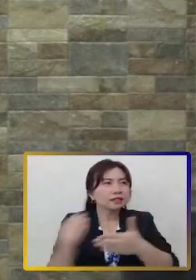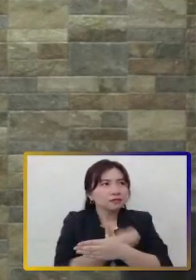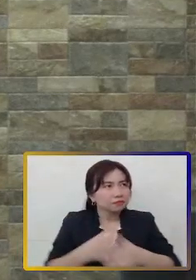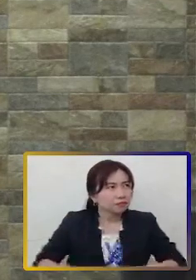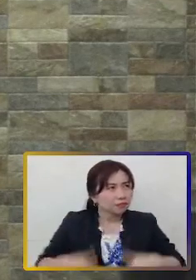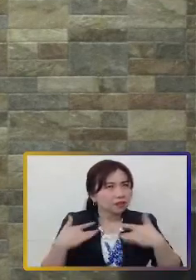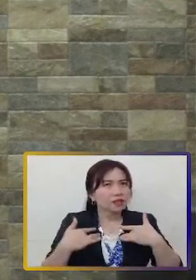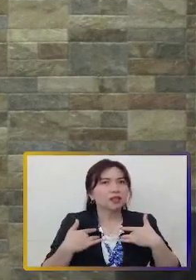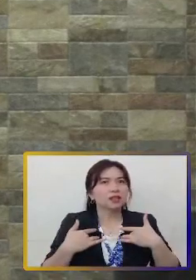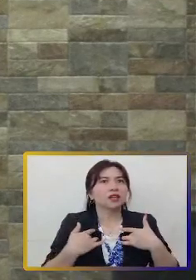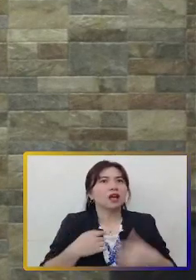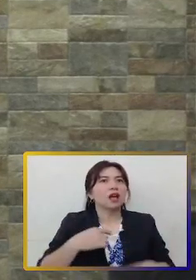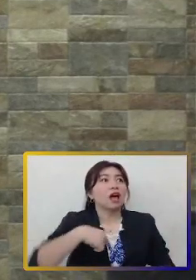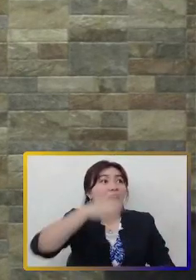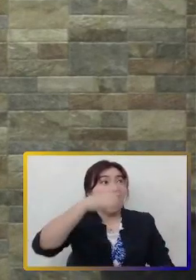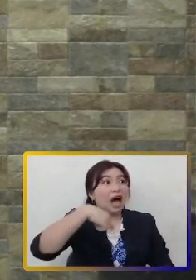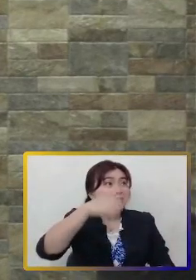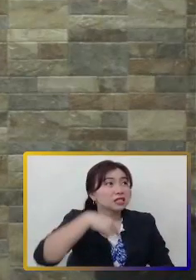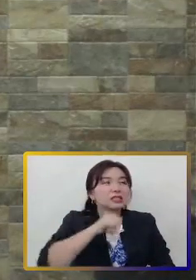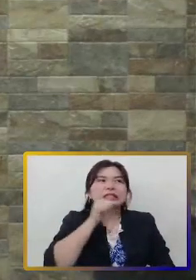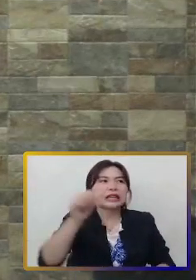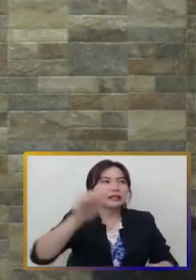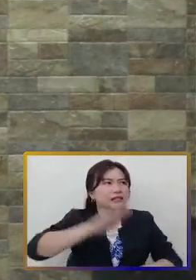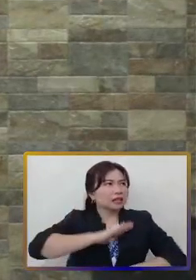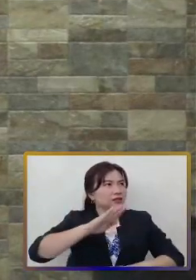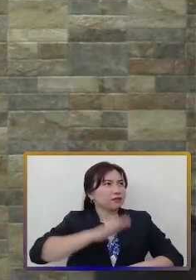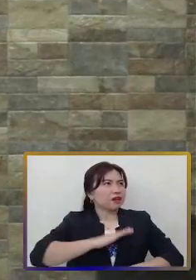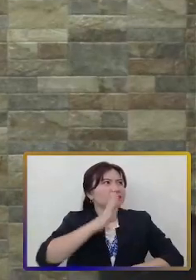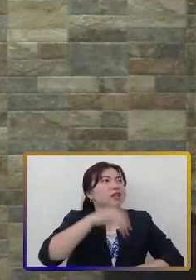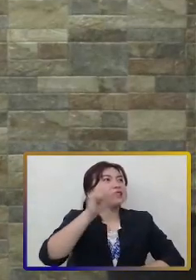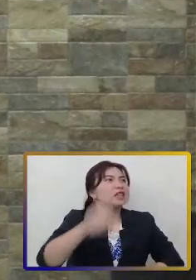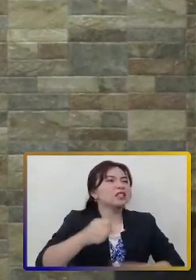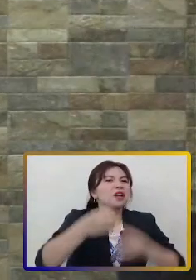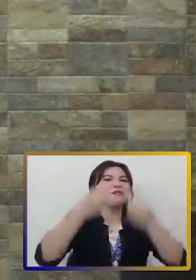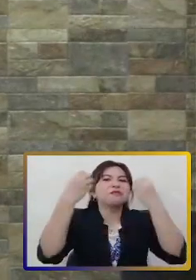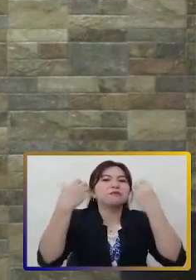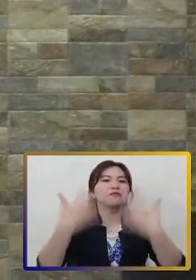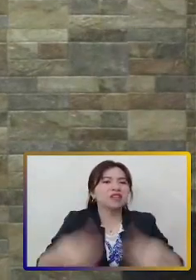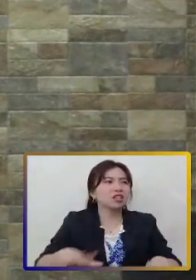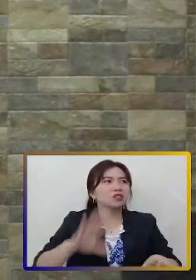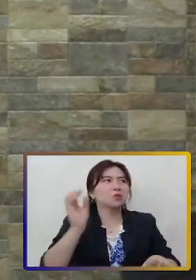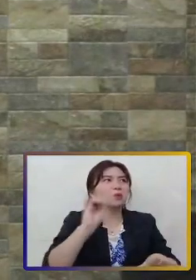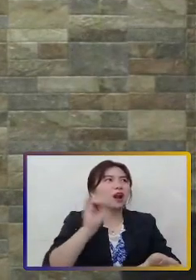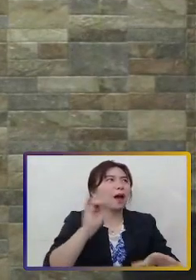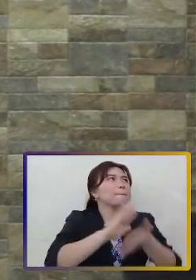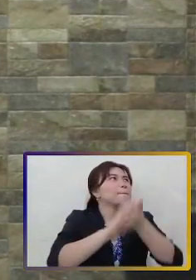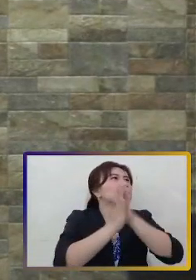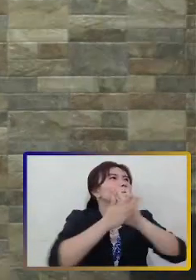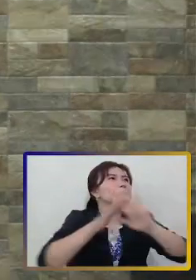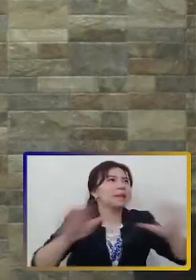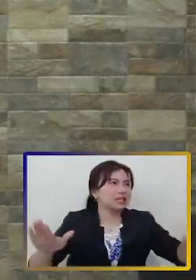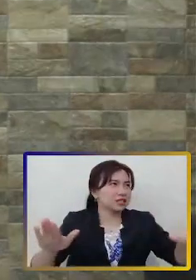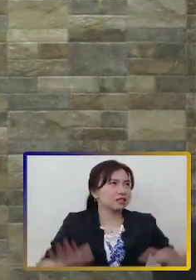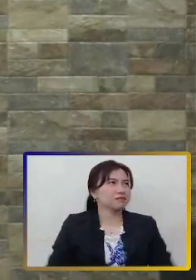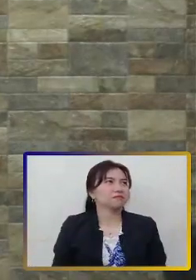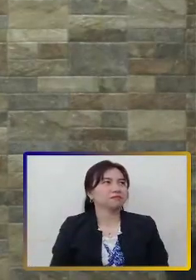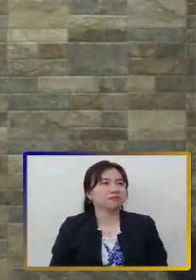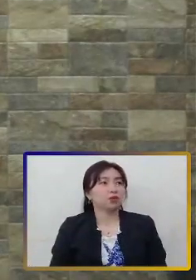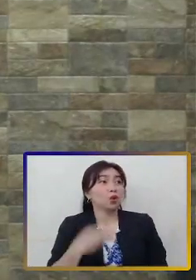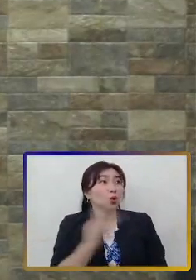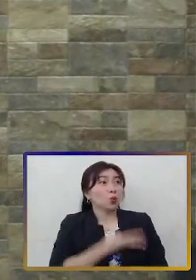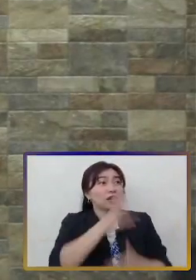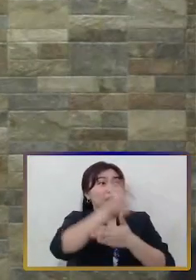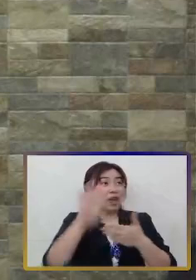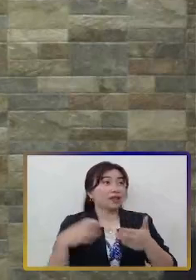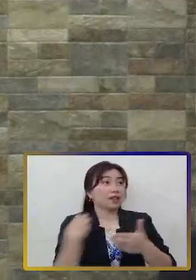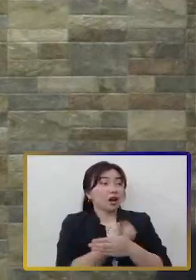unsatisfied tayo and nagtatapos ng walang kapayapaan see without peace mga kapatid it's